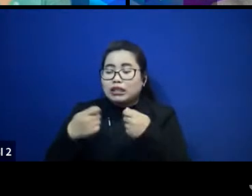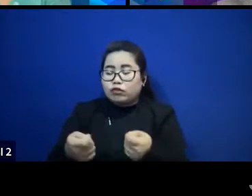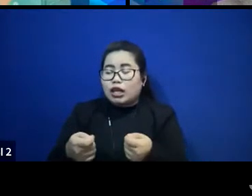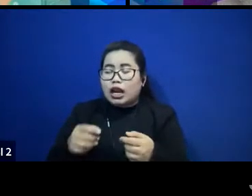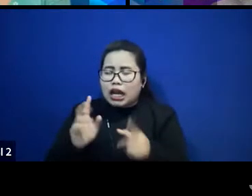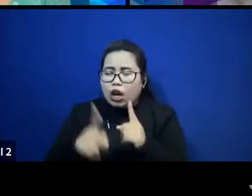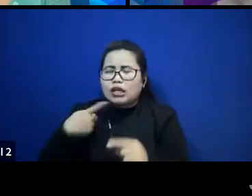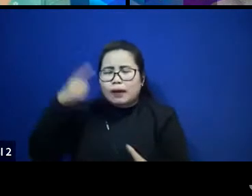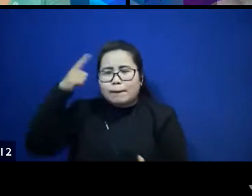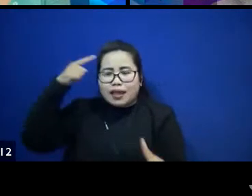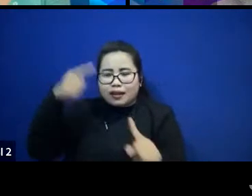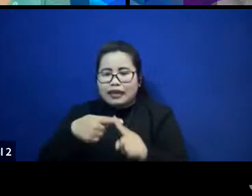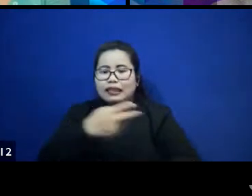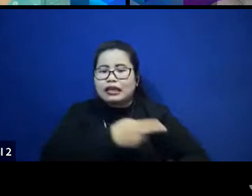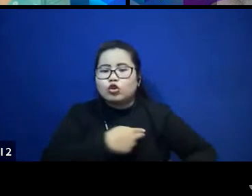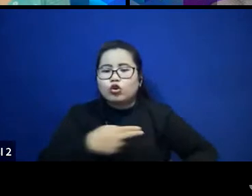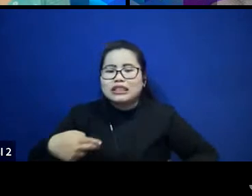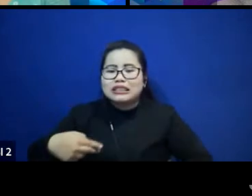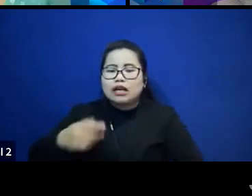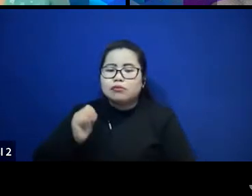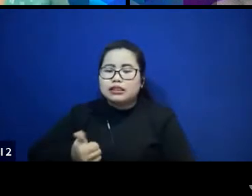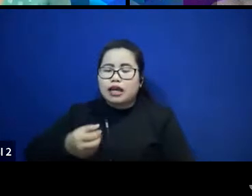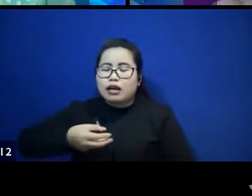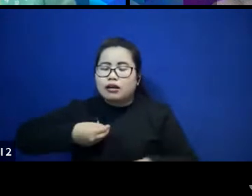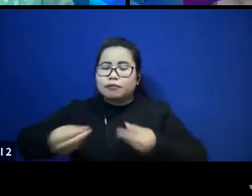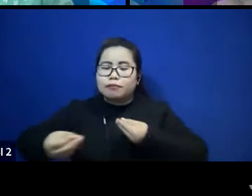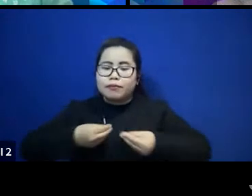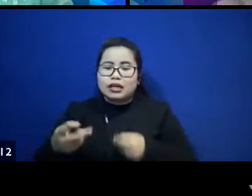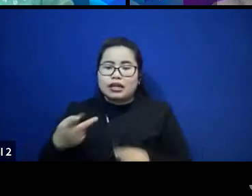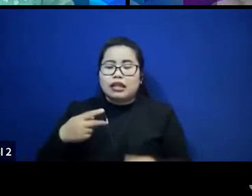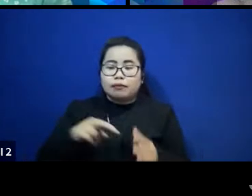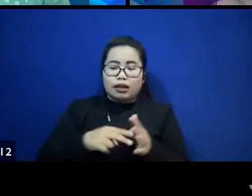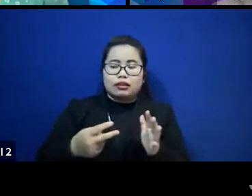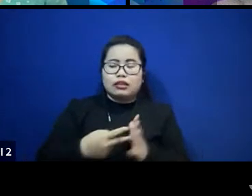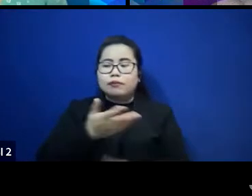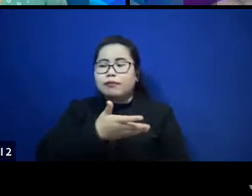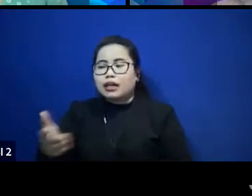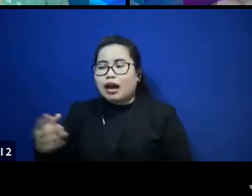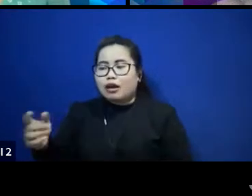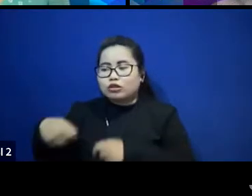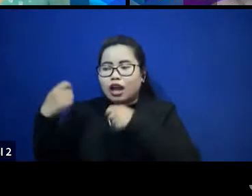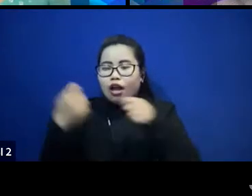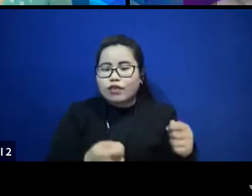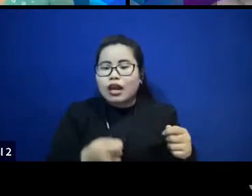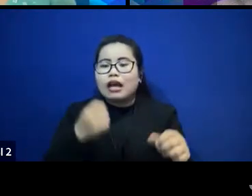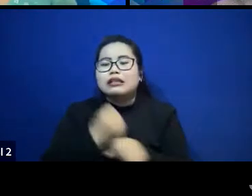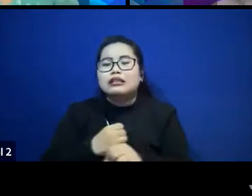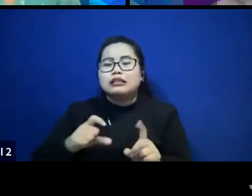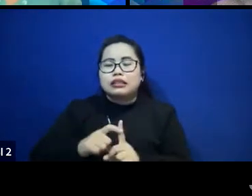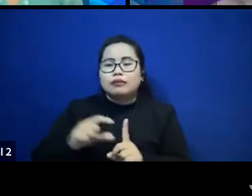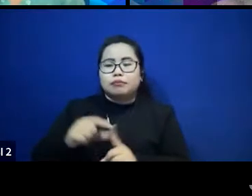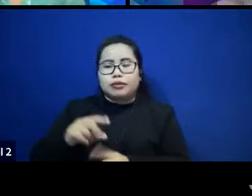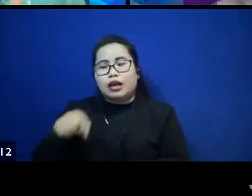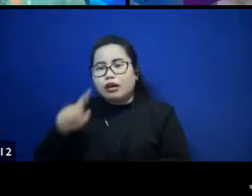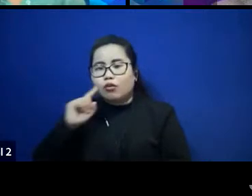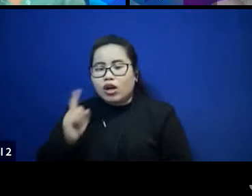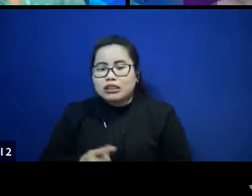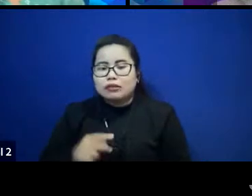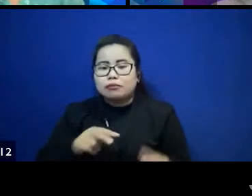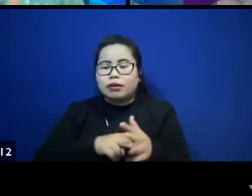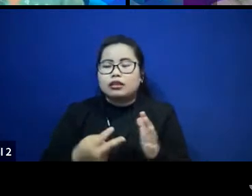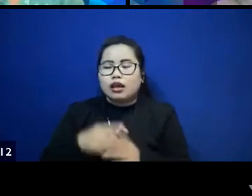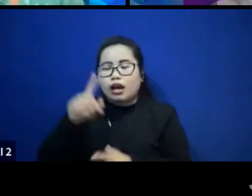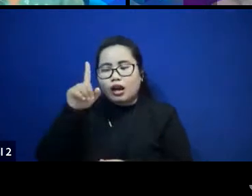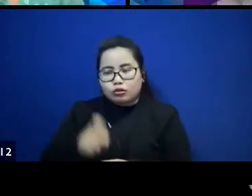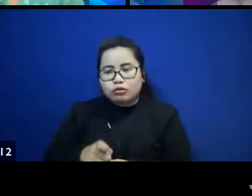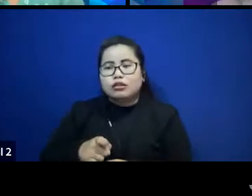Indonesia sebagai marketiva mereka wajib daftar jadi Biarpun kita diwajibkan atas komplain